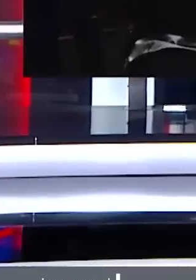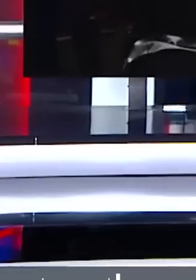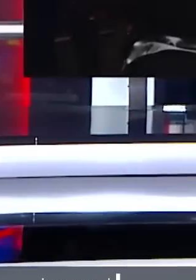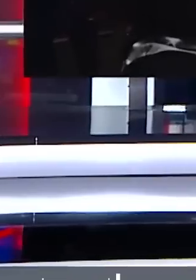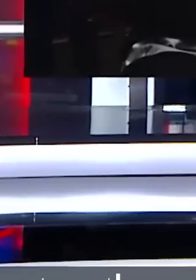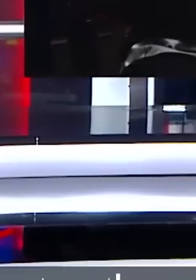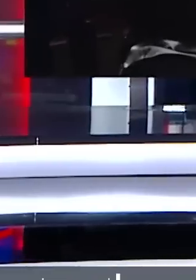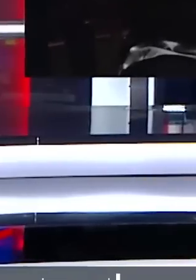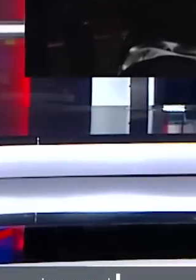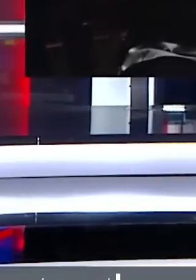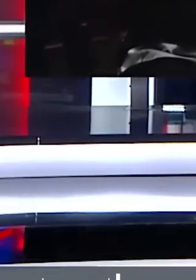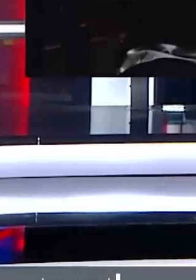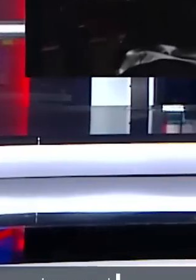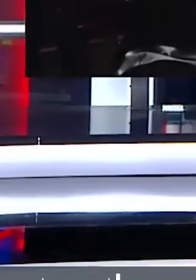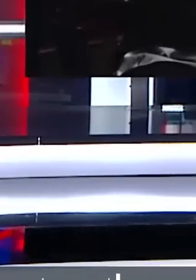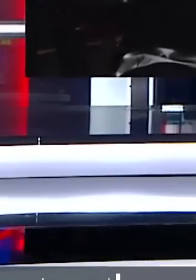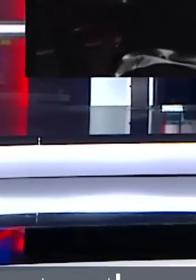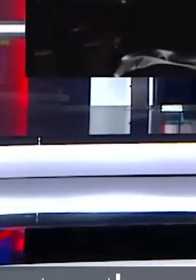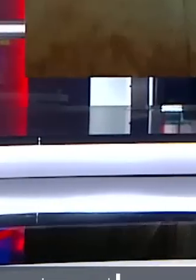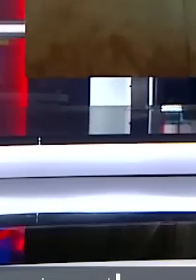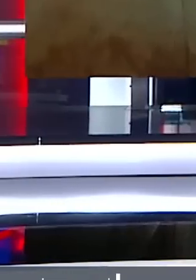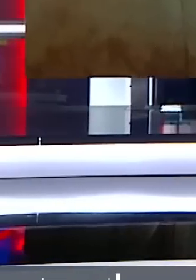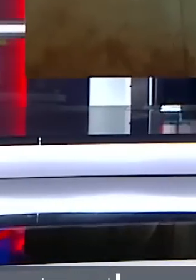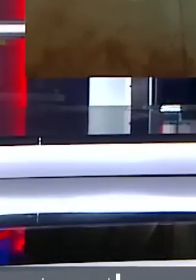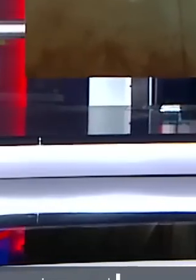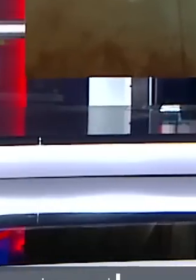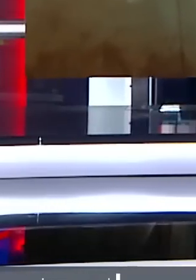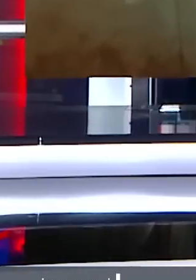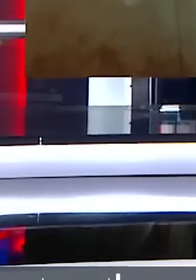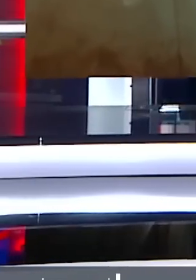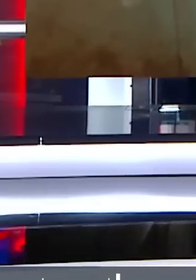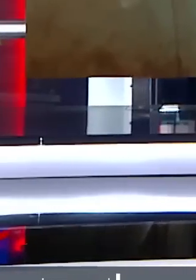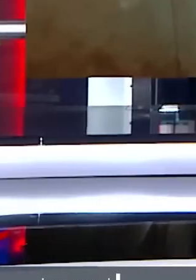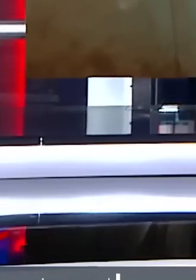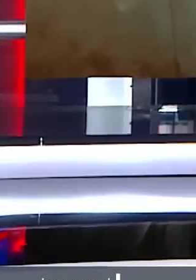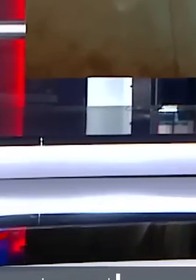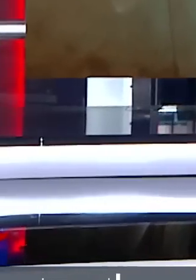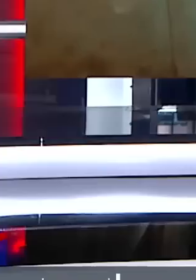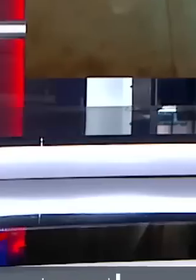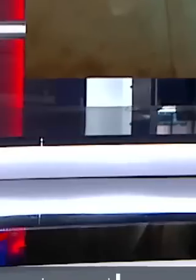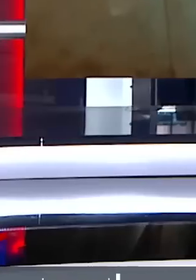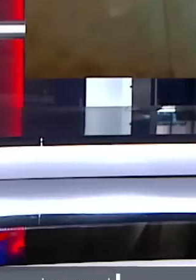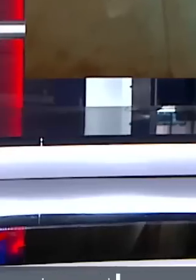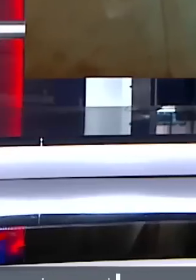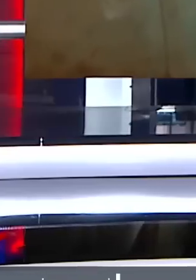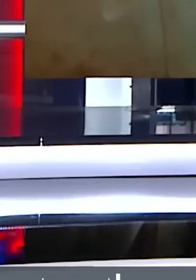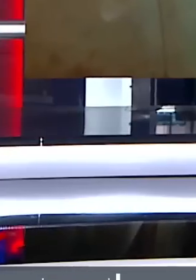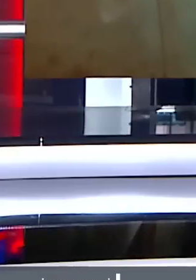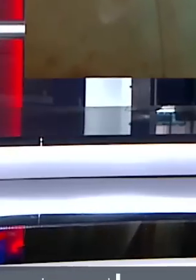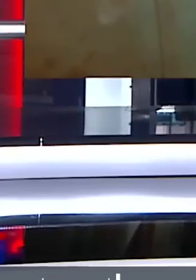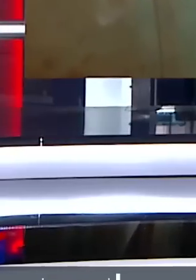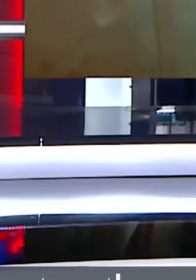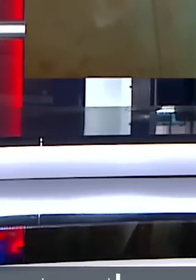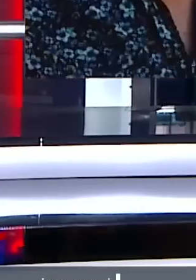הפרקים הקודמים התקבלו הרבה מאוד תגובות וגם עדויות על נישואי קטינים שממשיכים גם בימים אלו, בקשות לעזרה של יוצאי